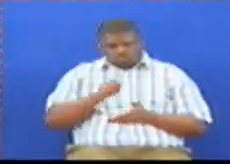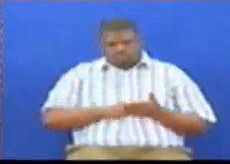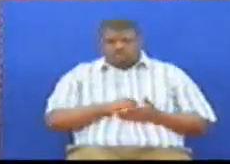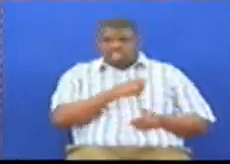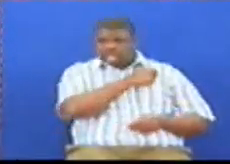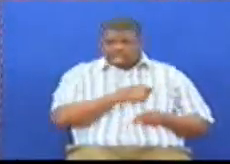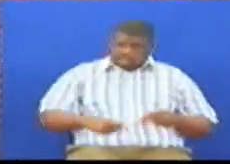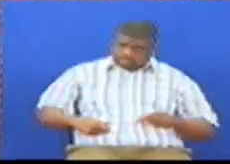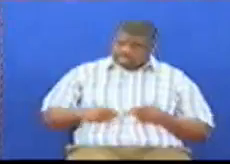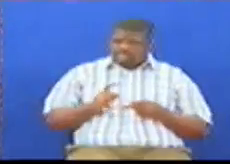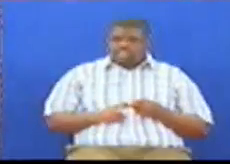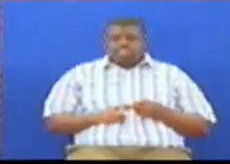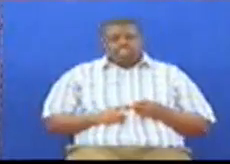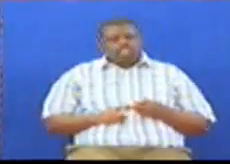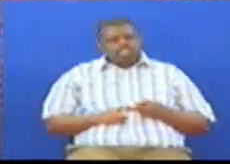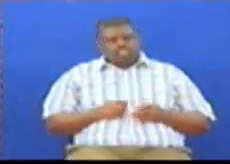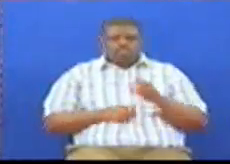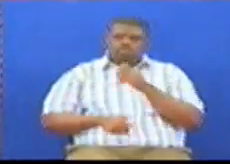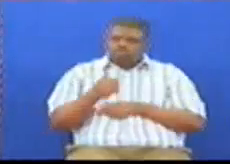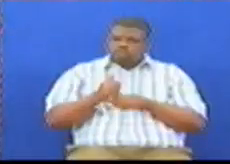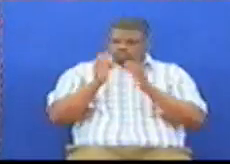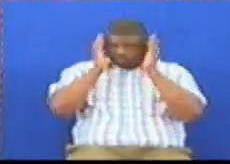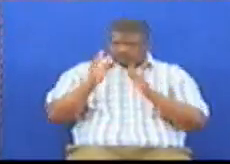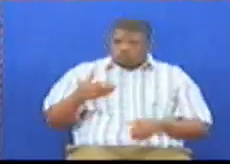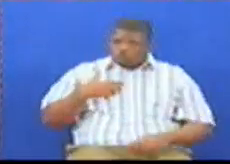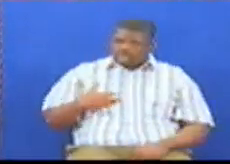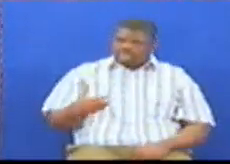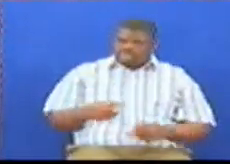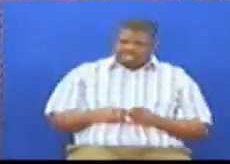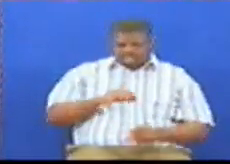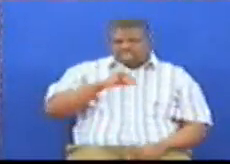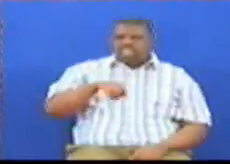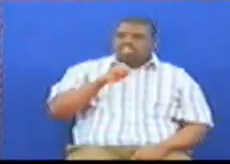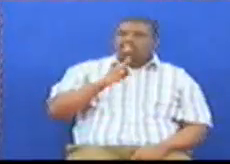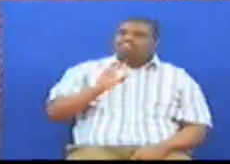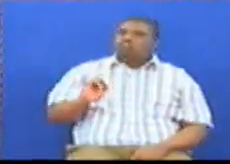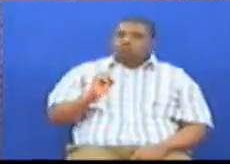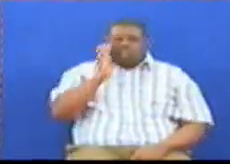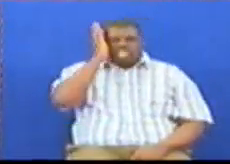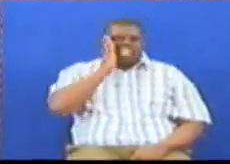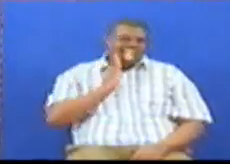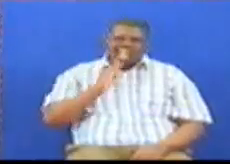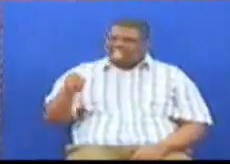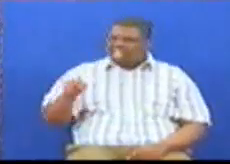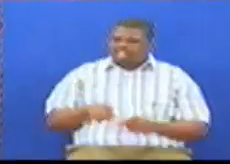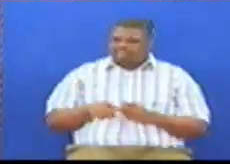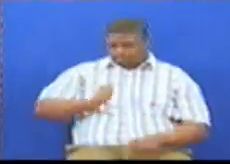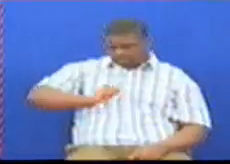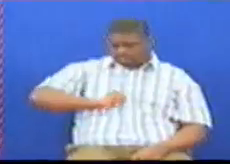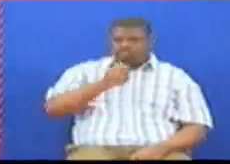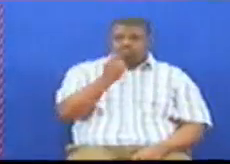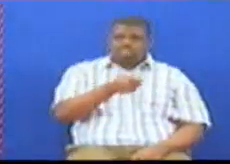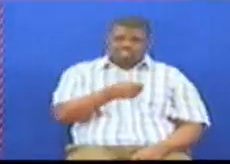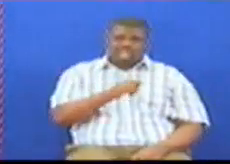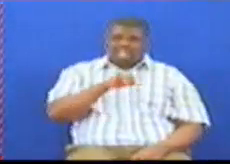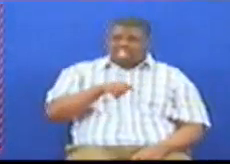za Mikoa inayoongozwa na Mheshimiwa Waziri Jafo, waziri kijana. Kwanza binafsi nakupongeza sana Mheshimiwa Jafo,